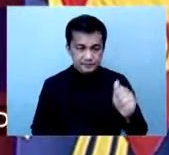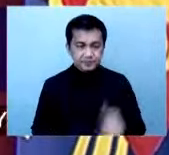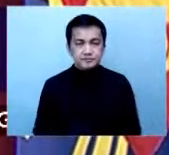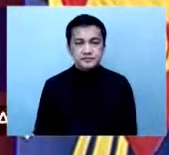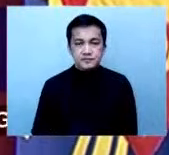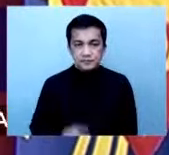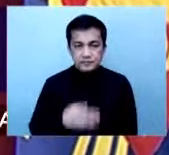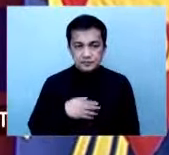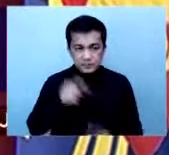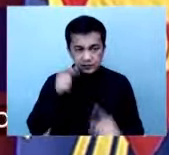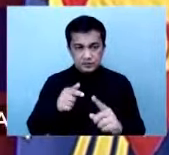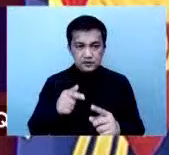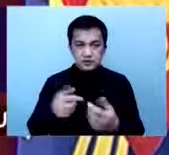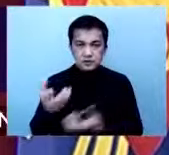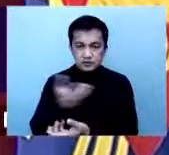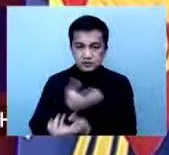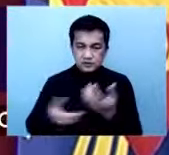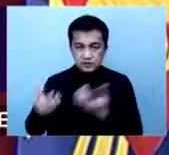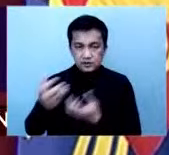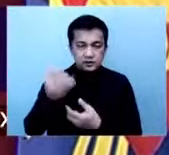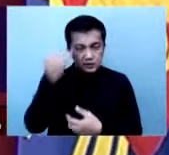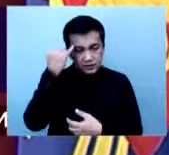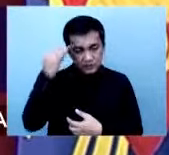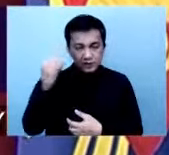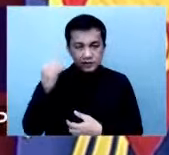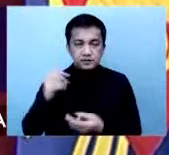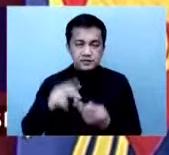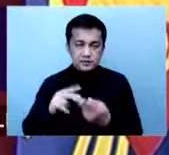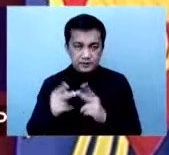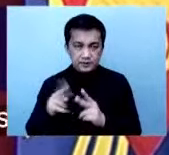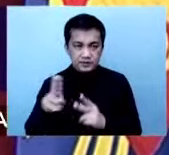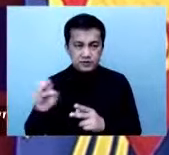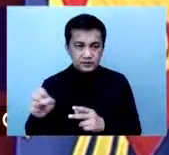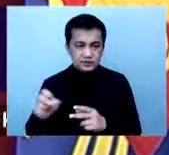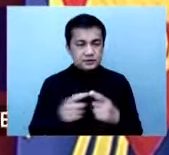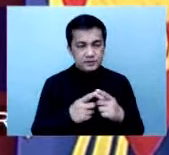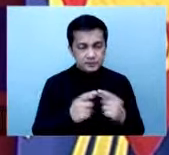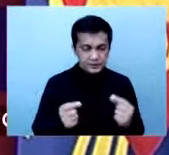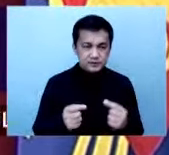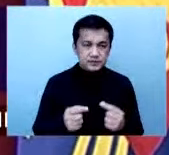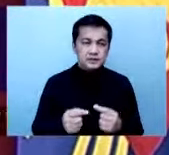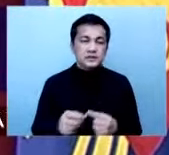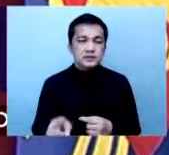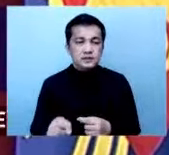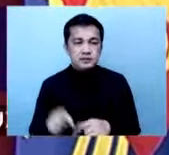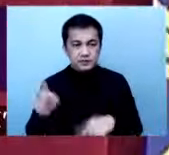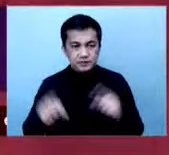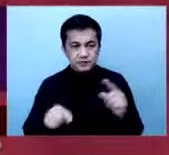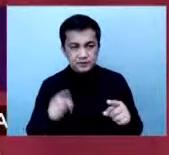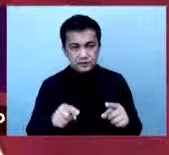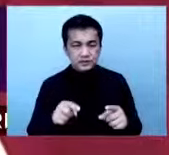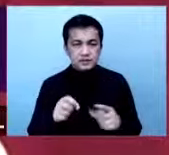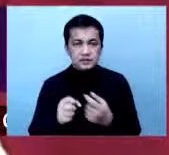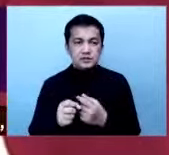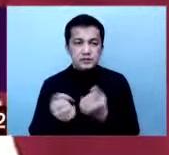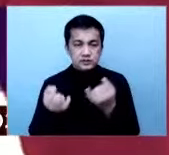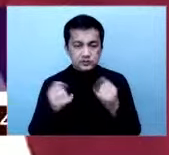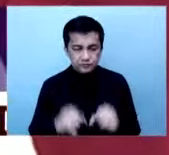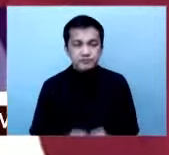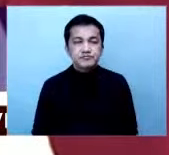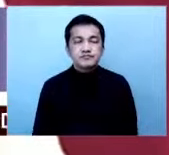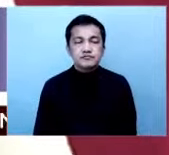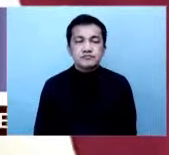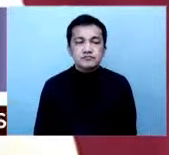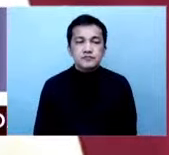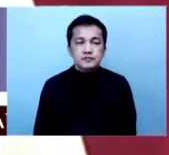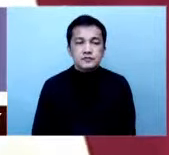pbbmelason us and Japanese counterparts and various Regional security issues of mutual concern while continuing to